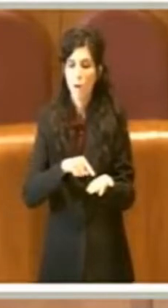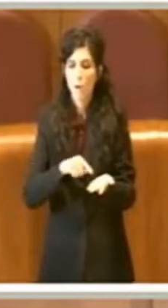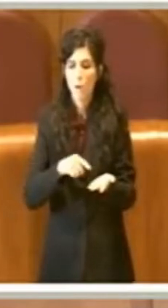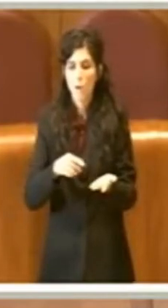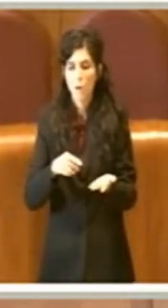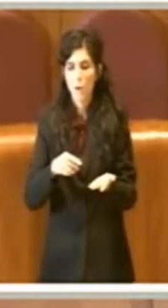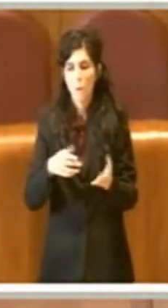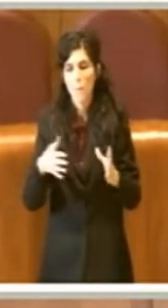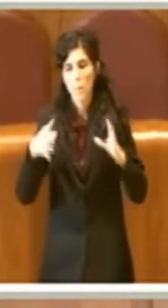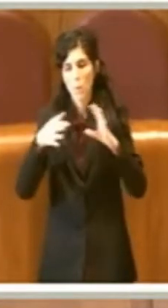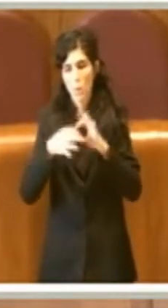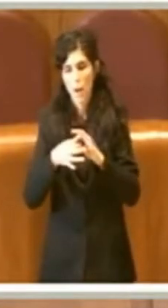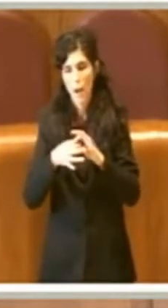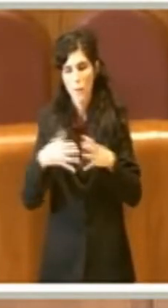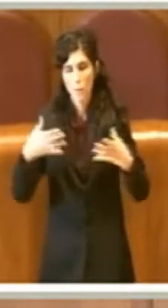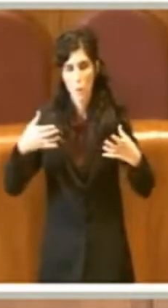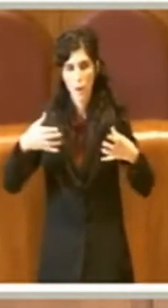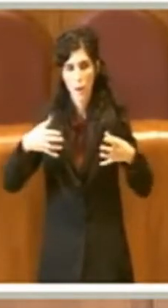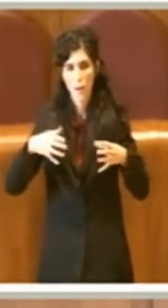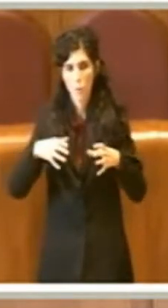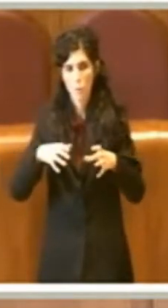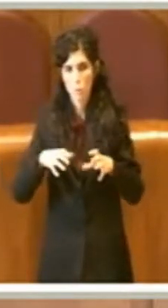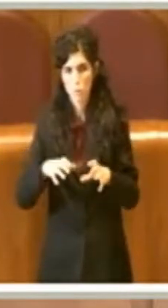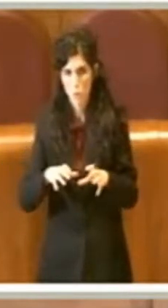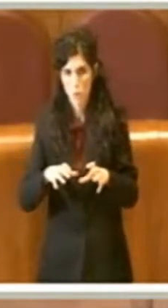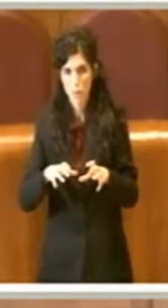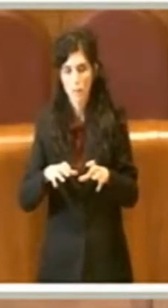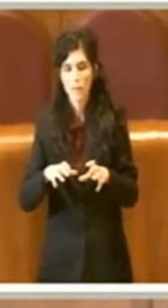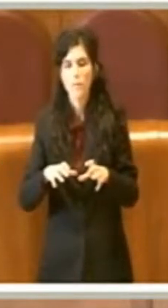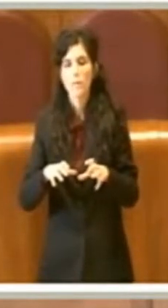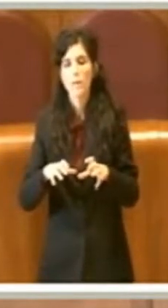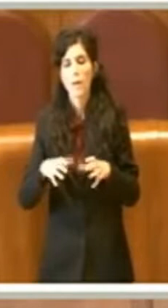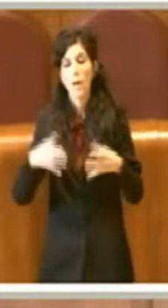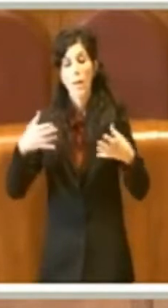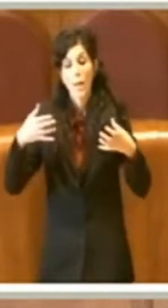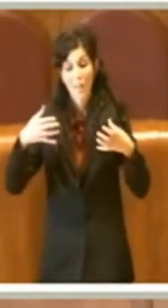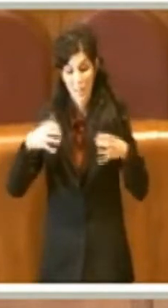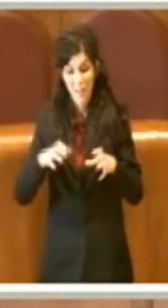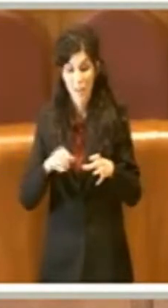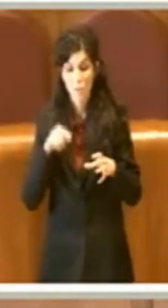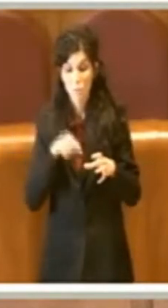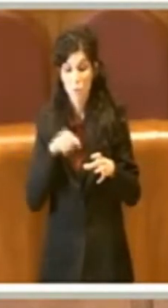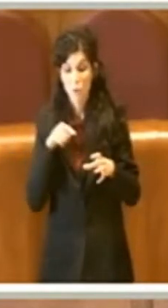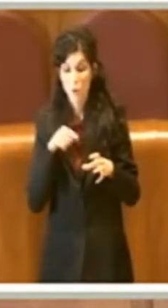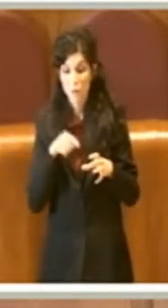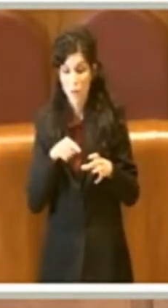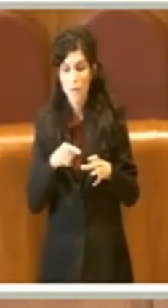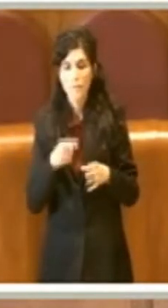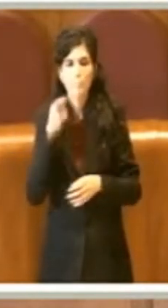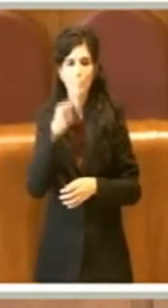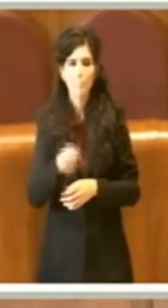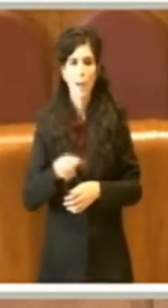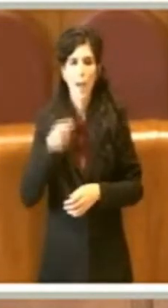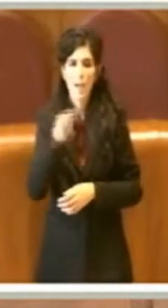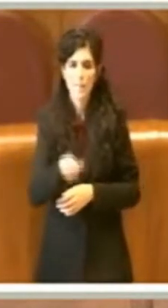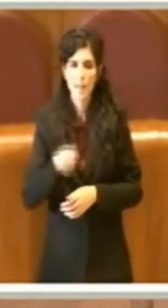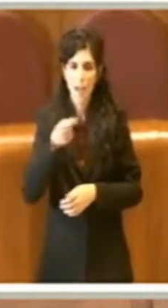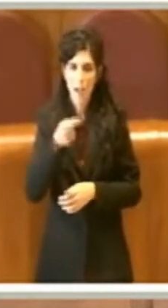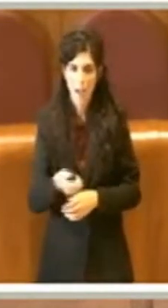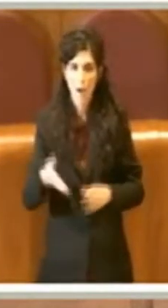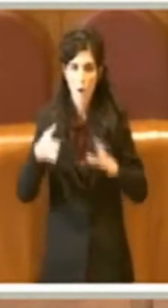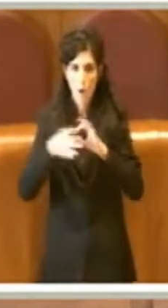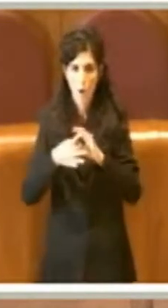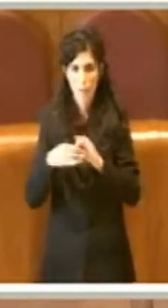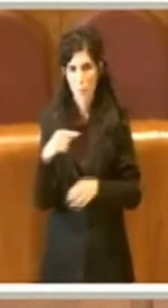di ridurre per quanto possibile il cosiddetto le spese relative appunto ai cosiddetti fitti